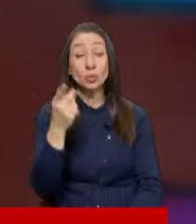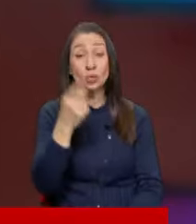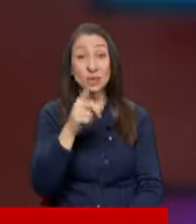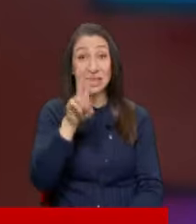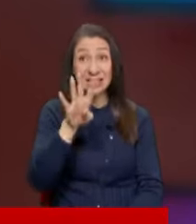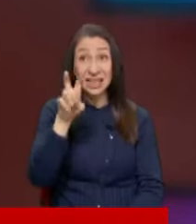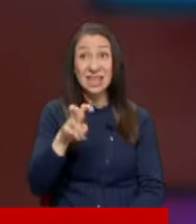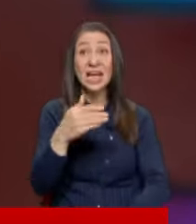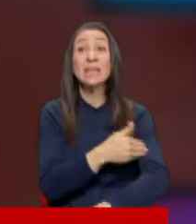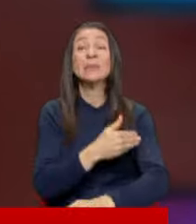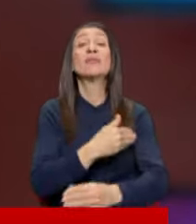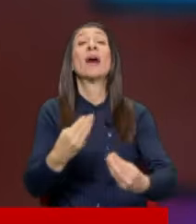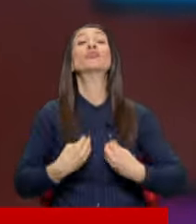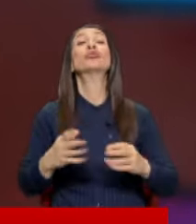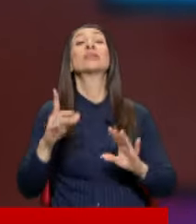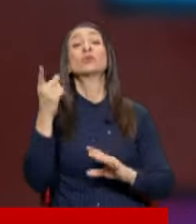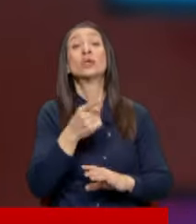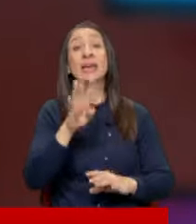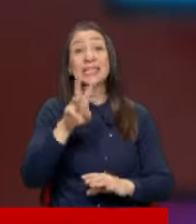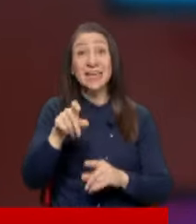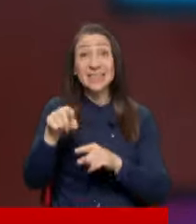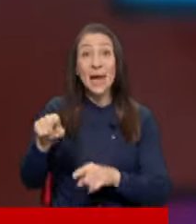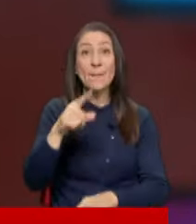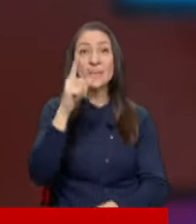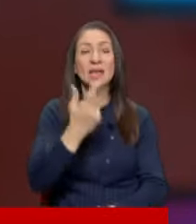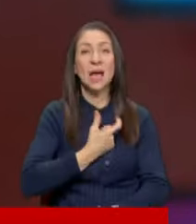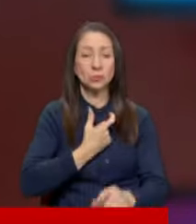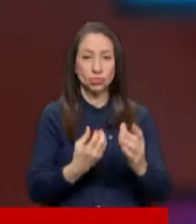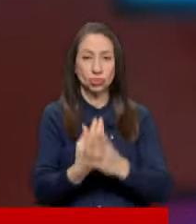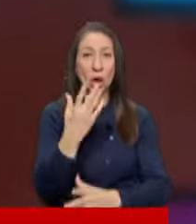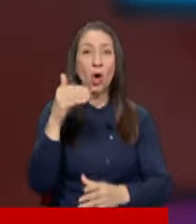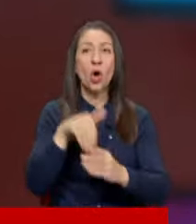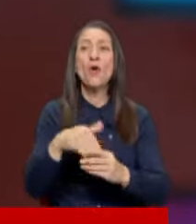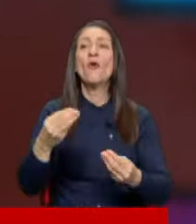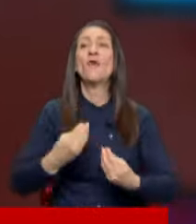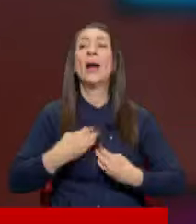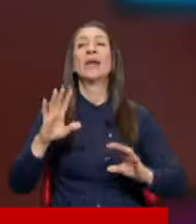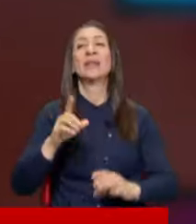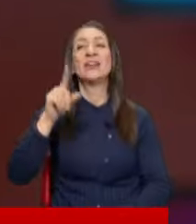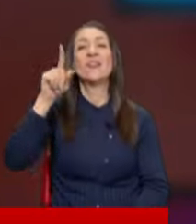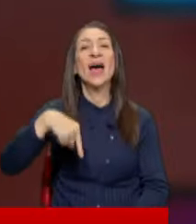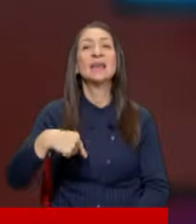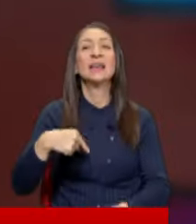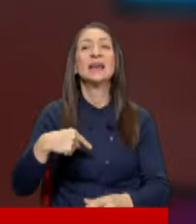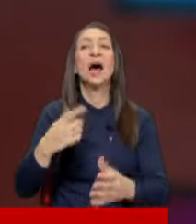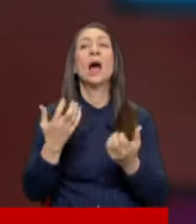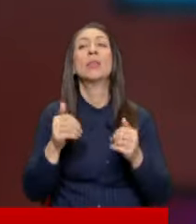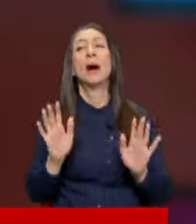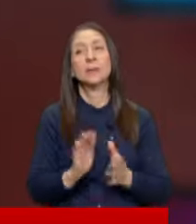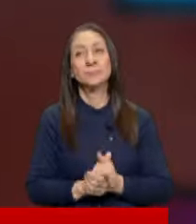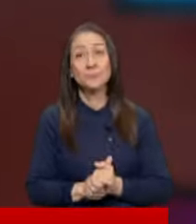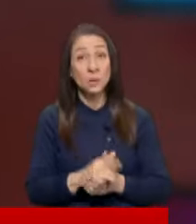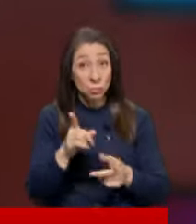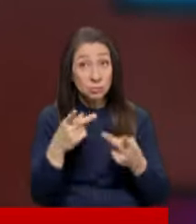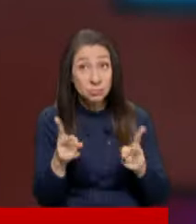48'i hizmet vermeyeceksen Bu % 48'e bir kanun çıkar oy vermeyenlerden vergi alma